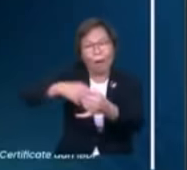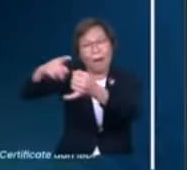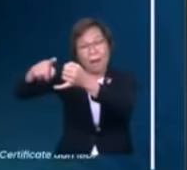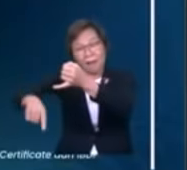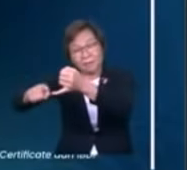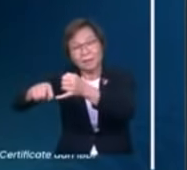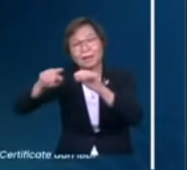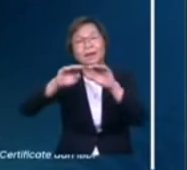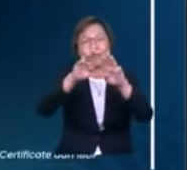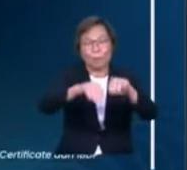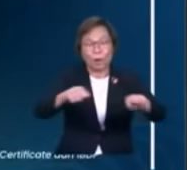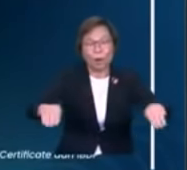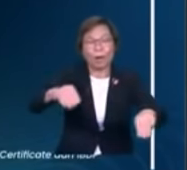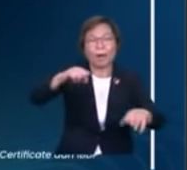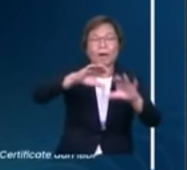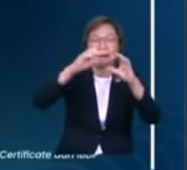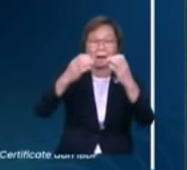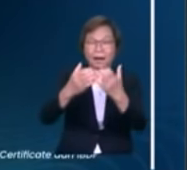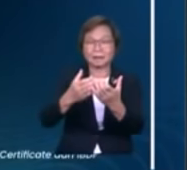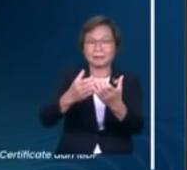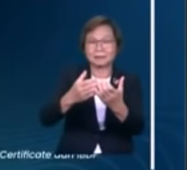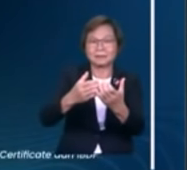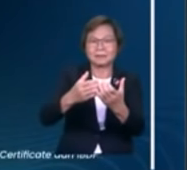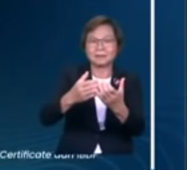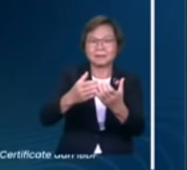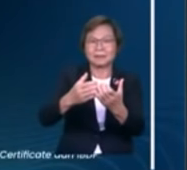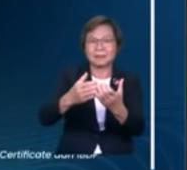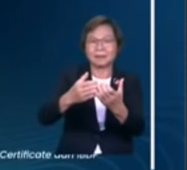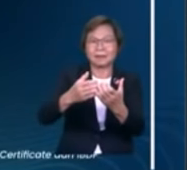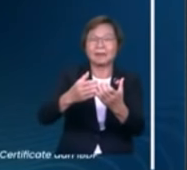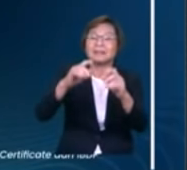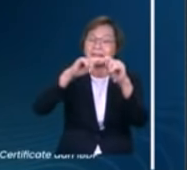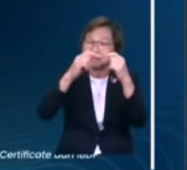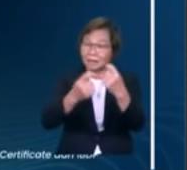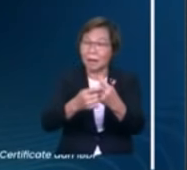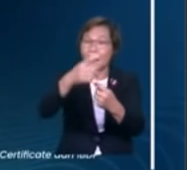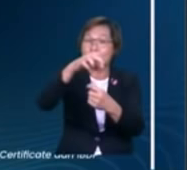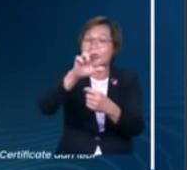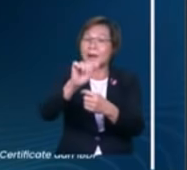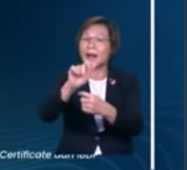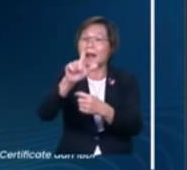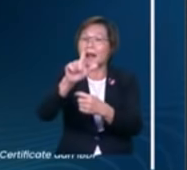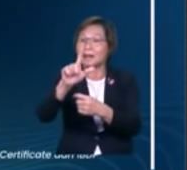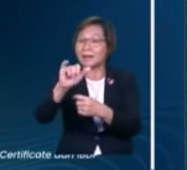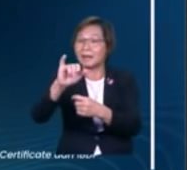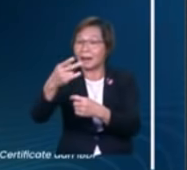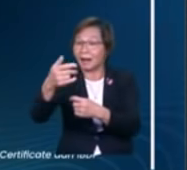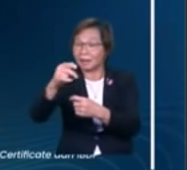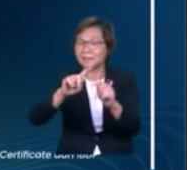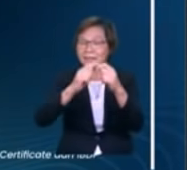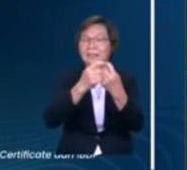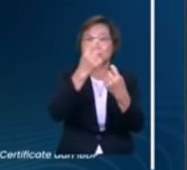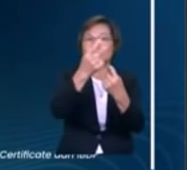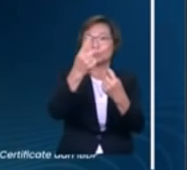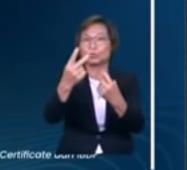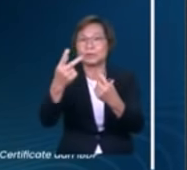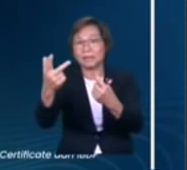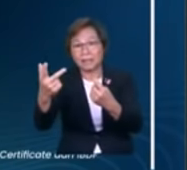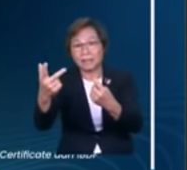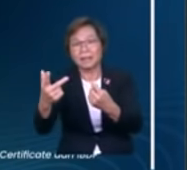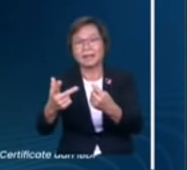murid kelas pdpa kelas peralihan dikata 13 tanduo pada 7 Hingga